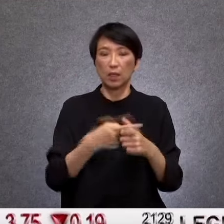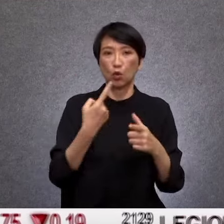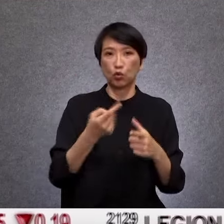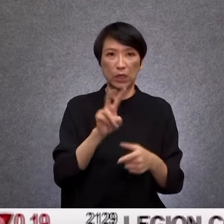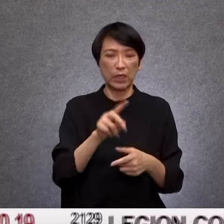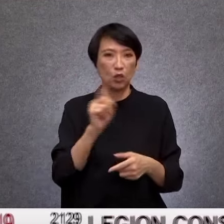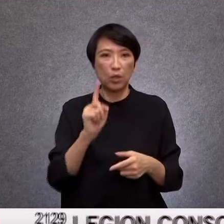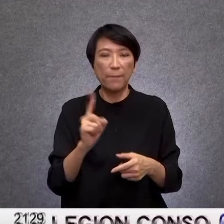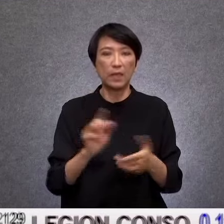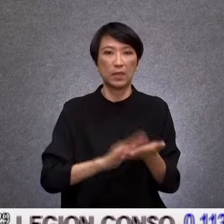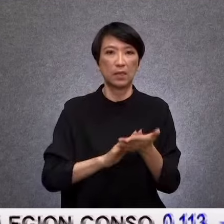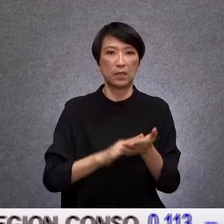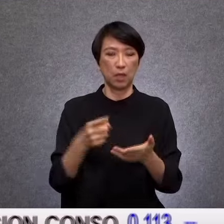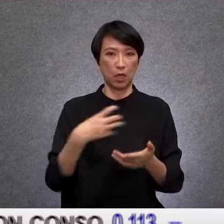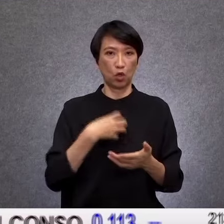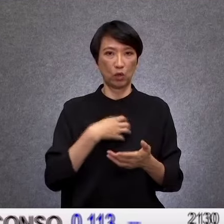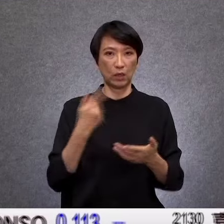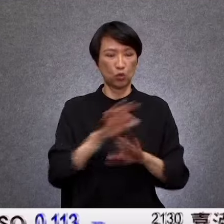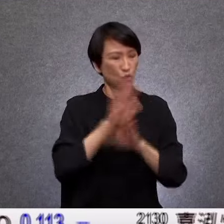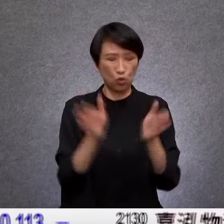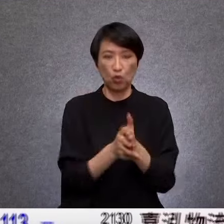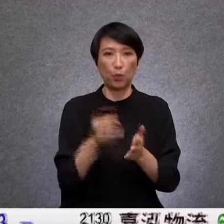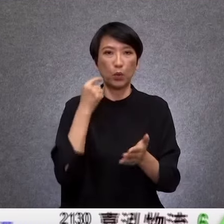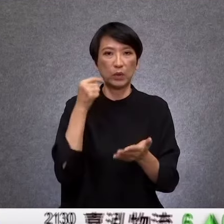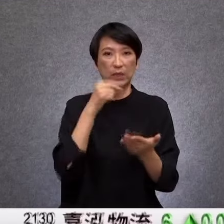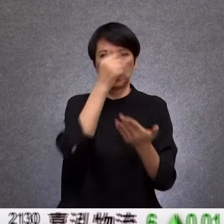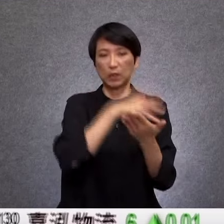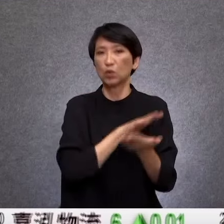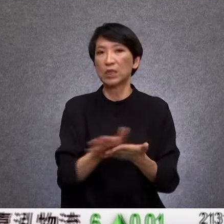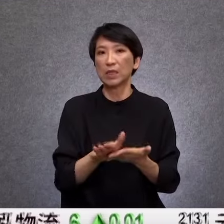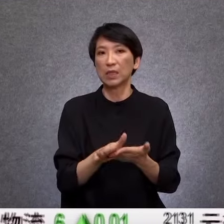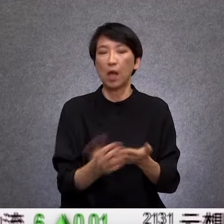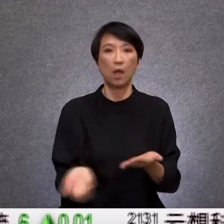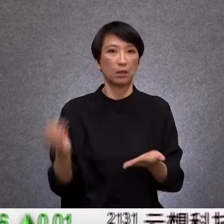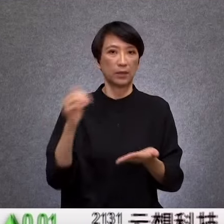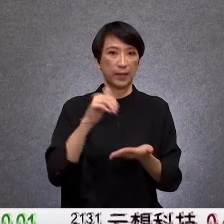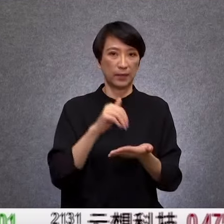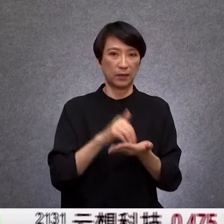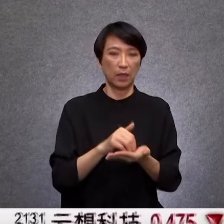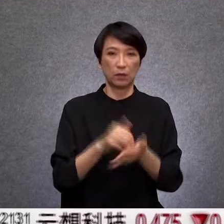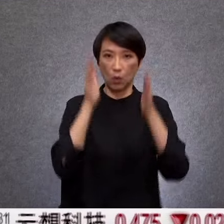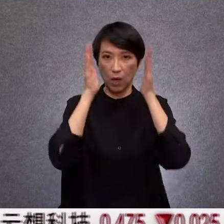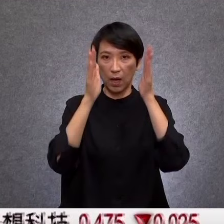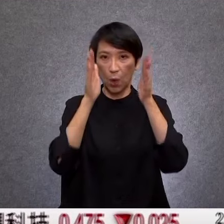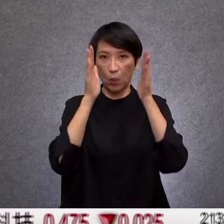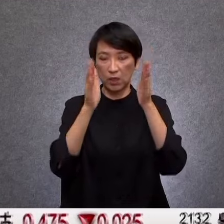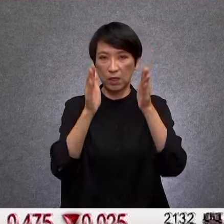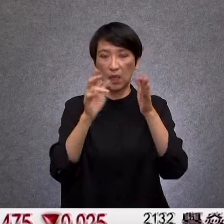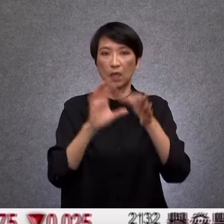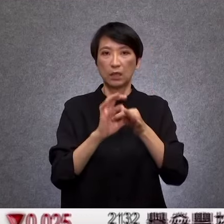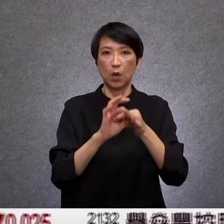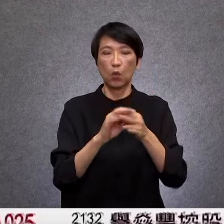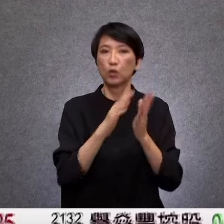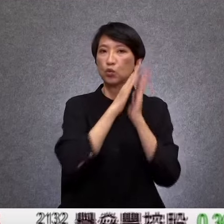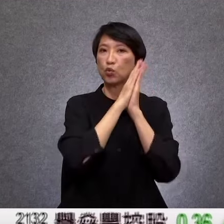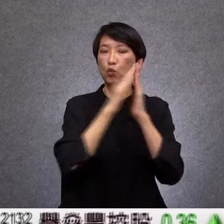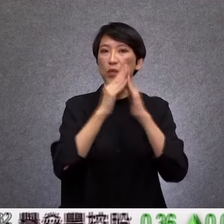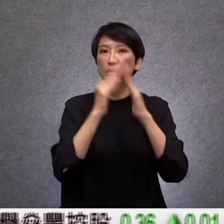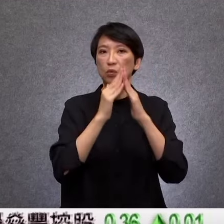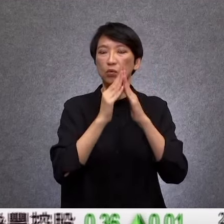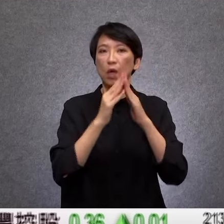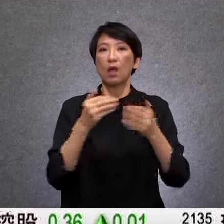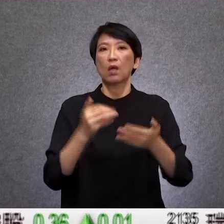裏面發生咗啲咩事，或者個市況你睇到啲乜嘢，令到你覺得要全面撤辣咧？ 我哋一直咧係密切